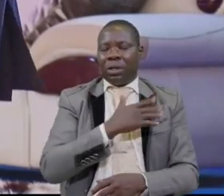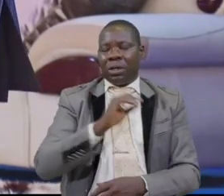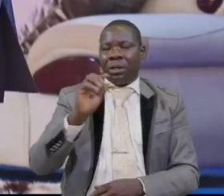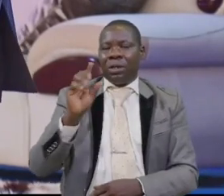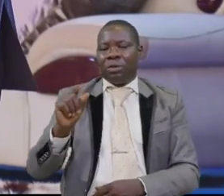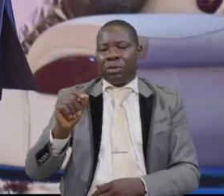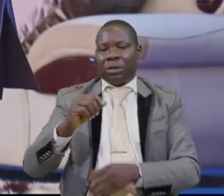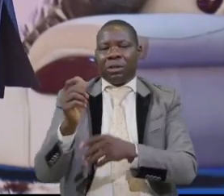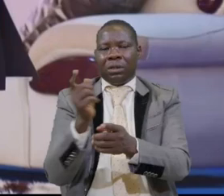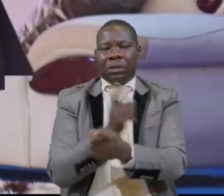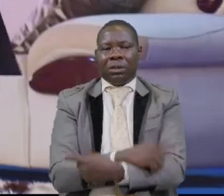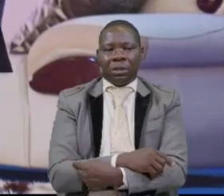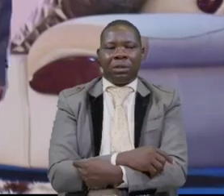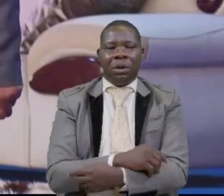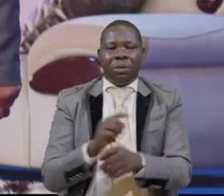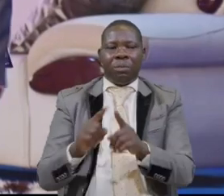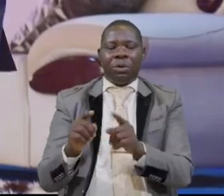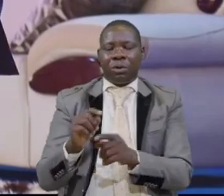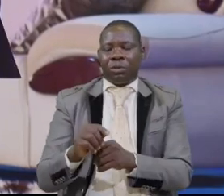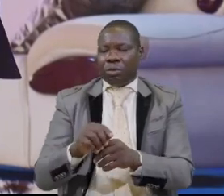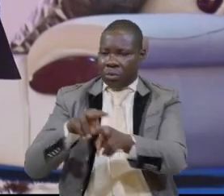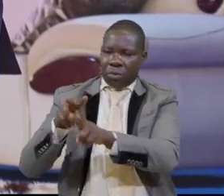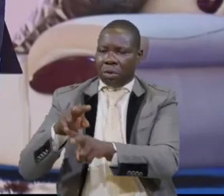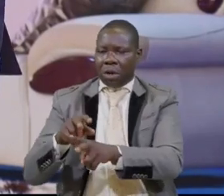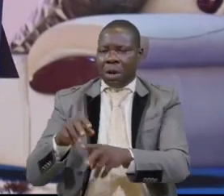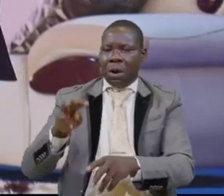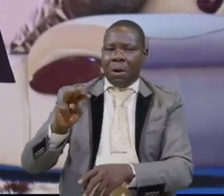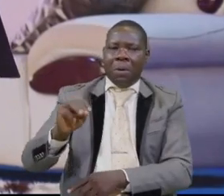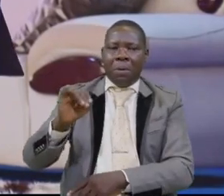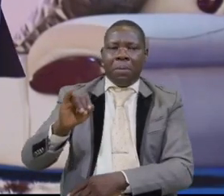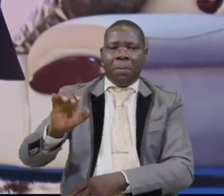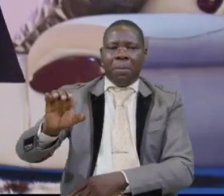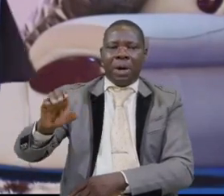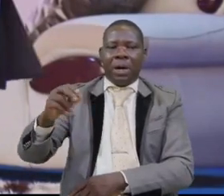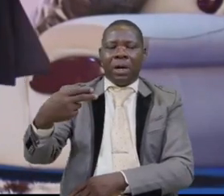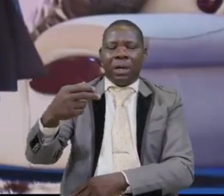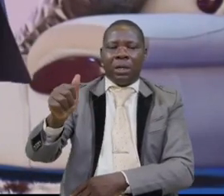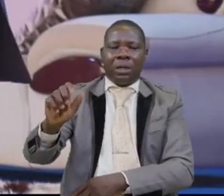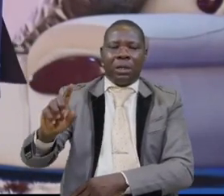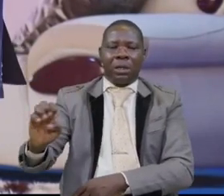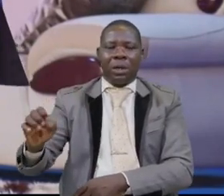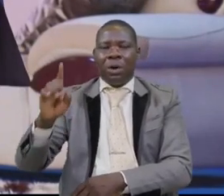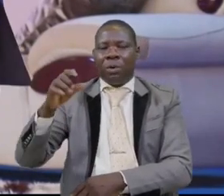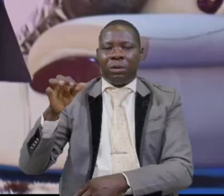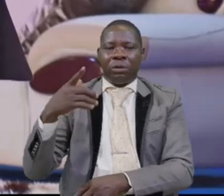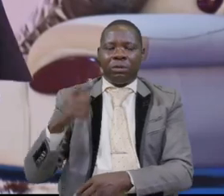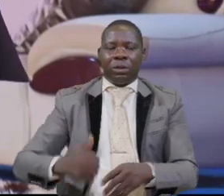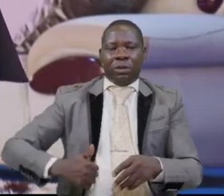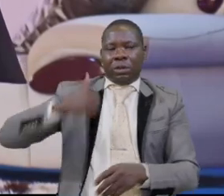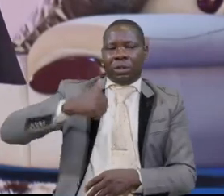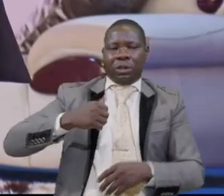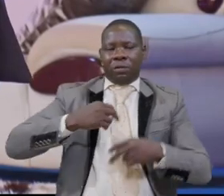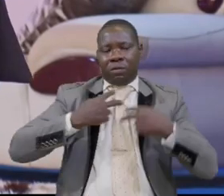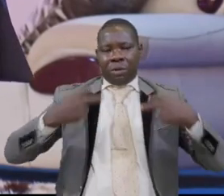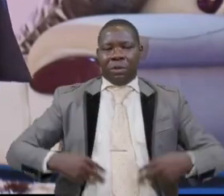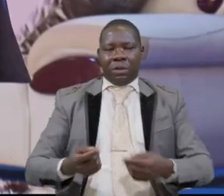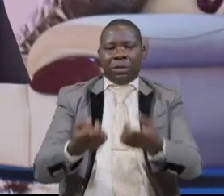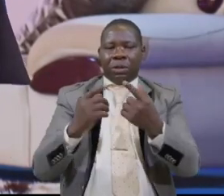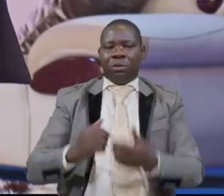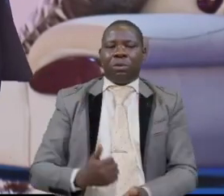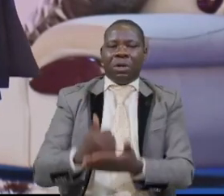voici Michaël, l'un des principaux chefs, est venu à mon secours et je suis